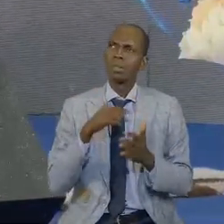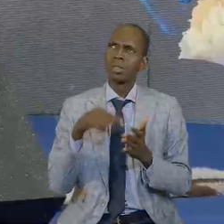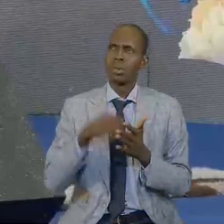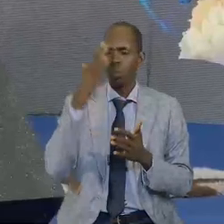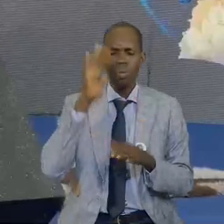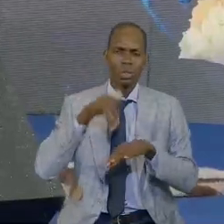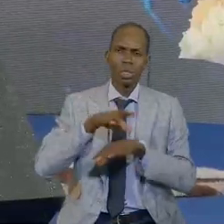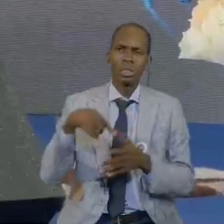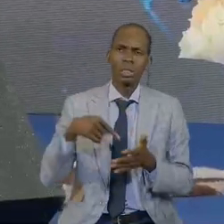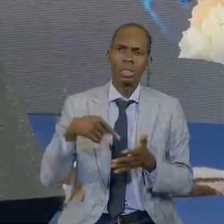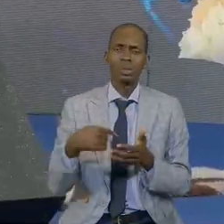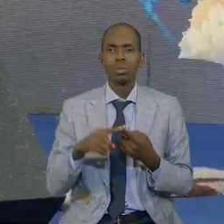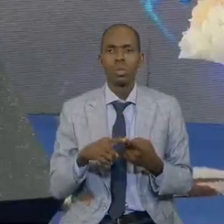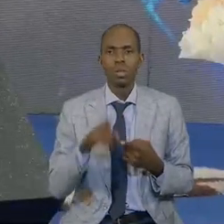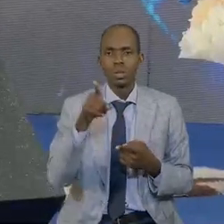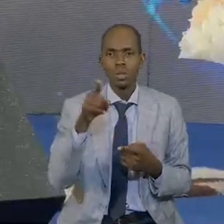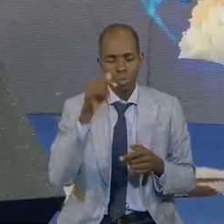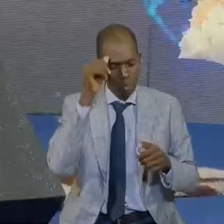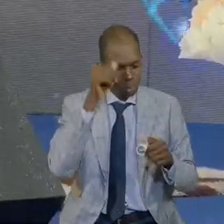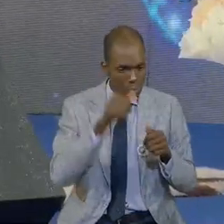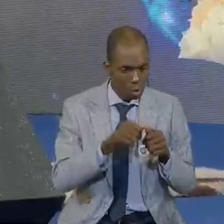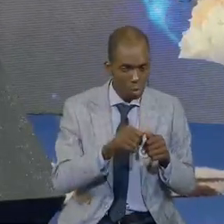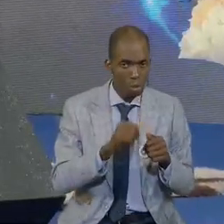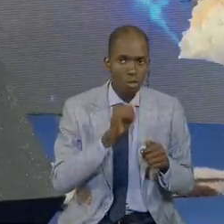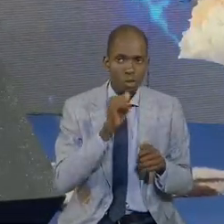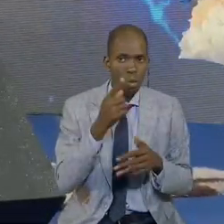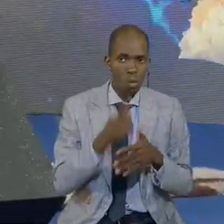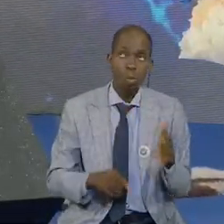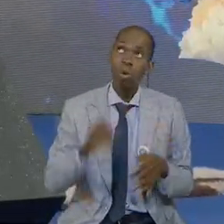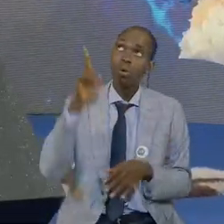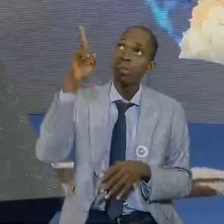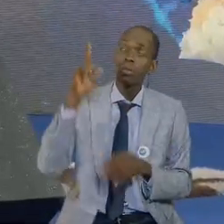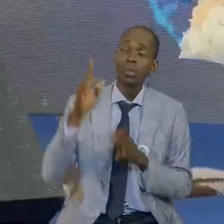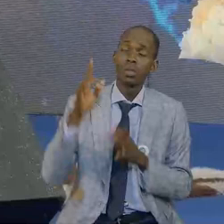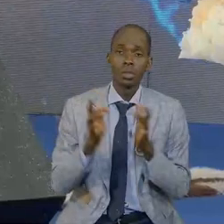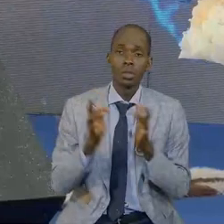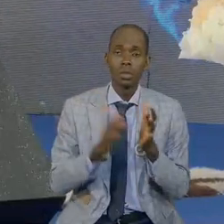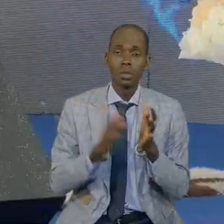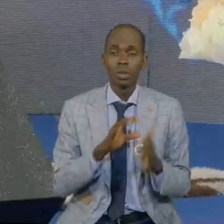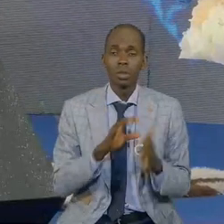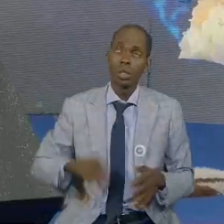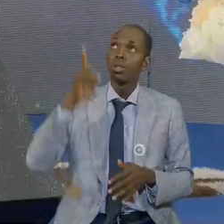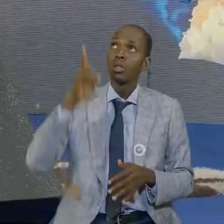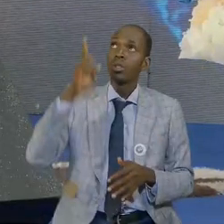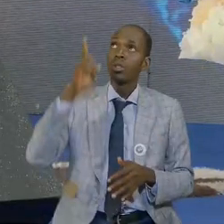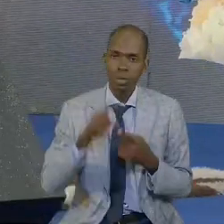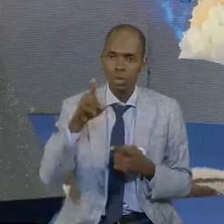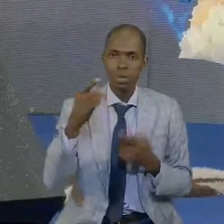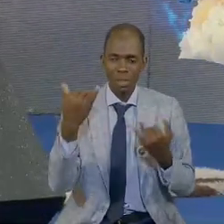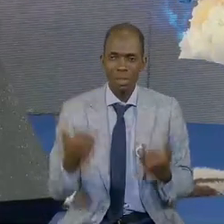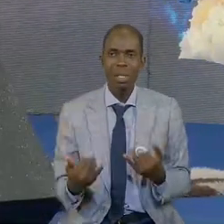Jesus has said to you. Tu ne te rappelles pas ce que Jésus a dit sur toi. God has said to ce you, que Dieu t'a dit. And then you now begin to repeat